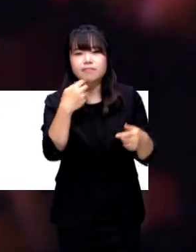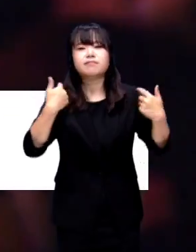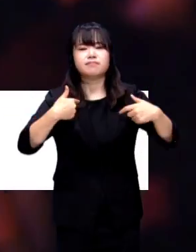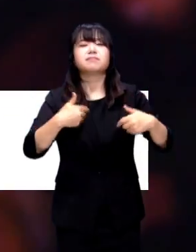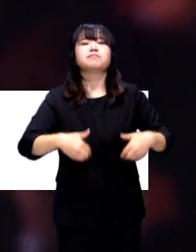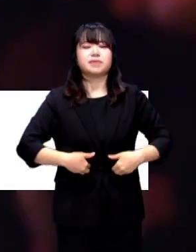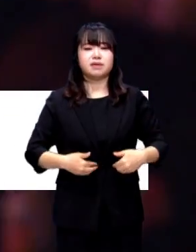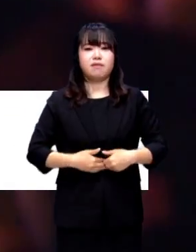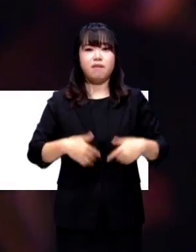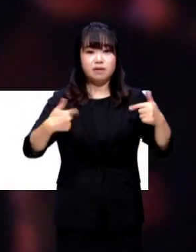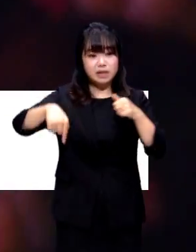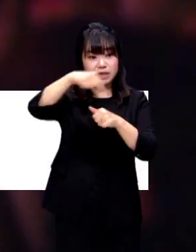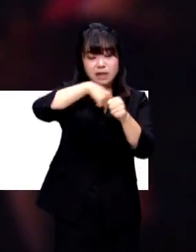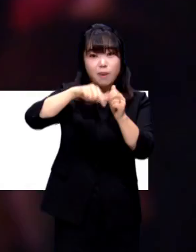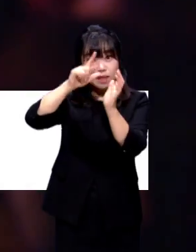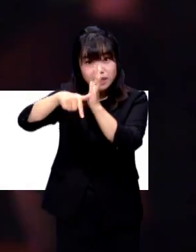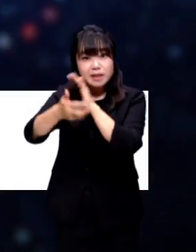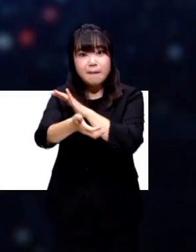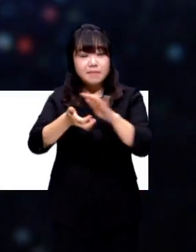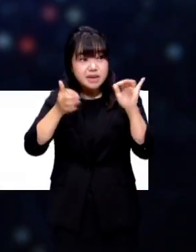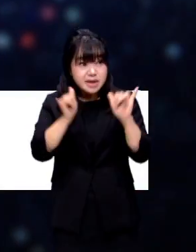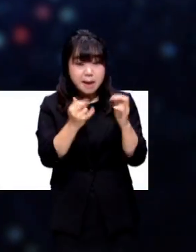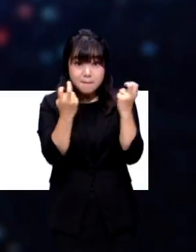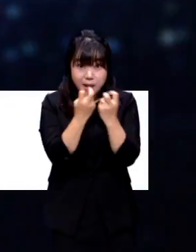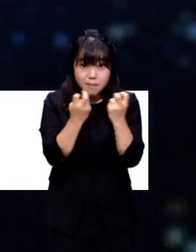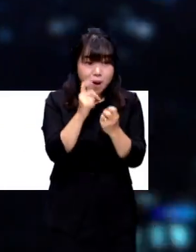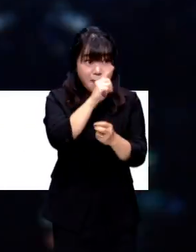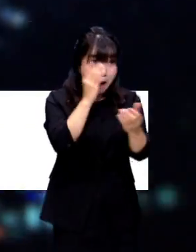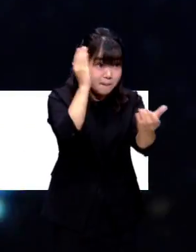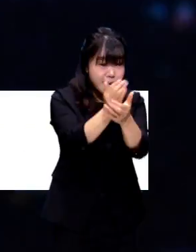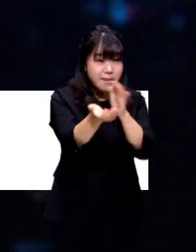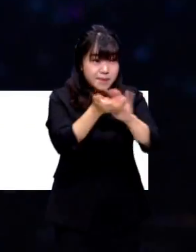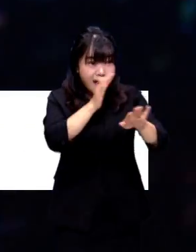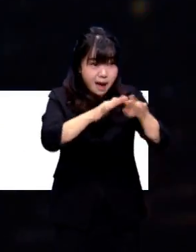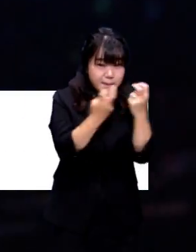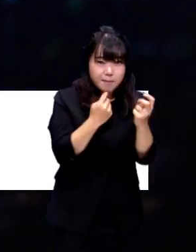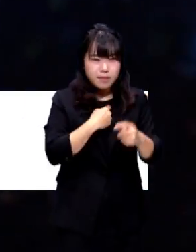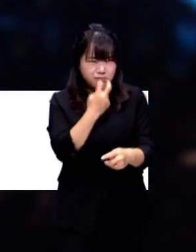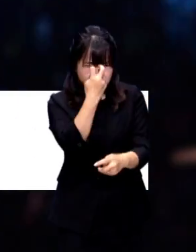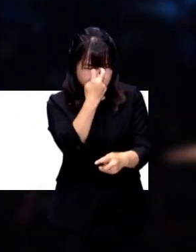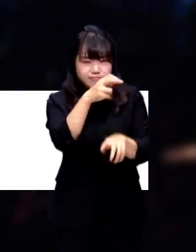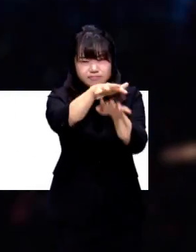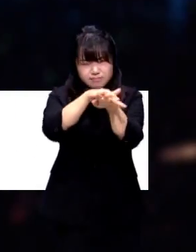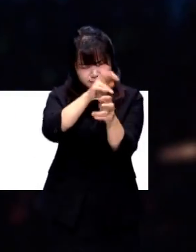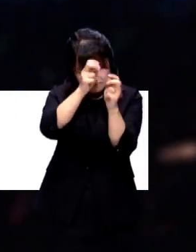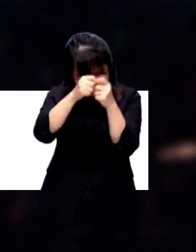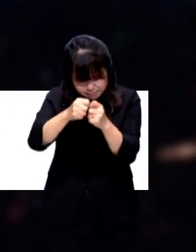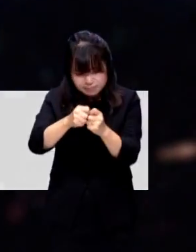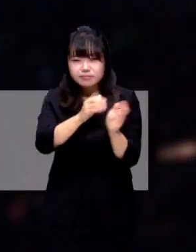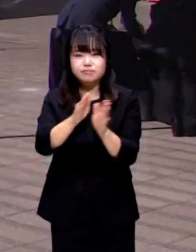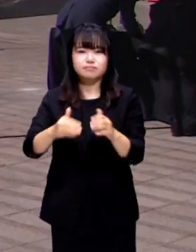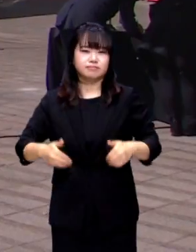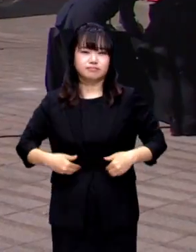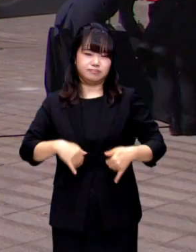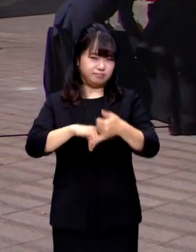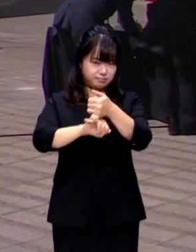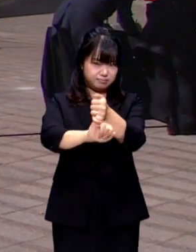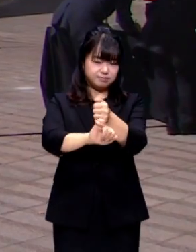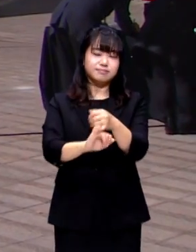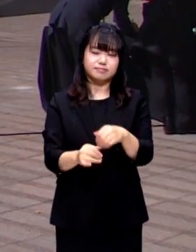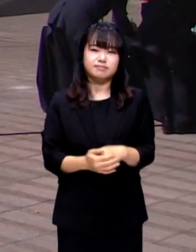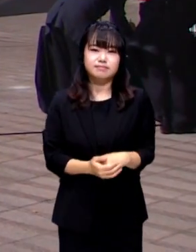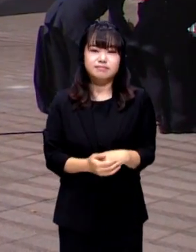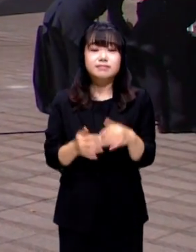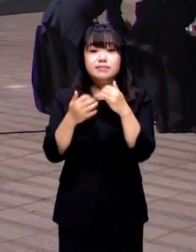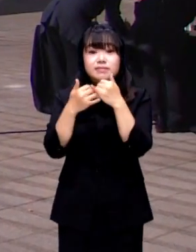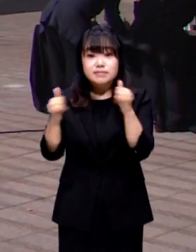어떤 재난에서도 대응할 준비가 되어 있는 준비태세가 잘 되어 있어야 된다고 생각을 하고 있습니다.